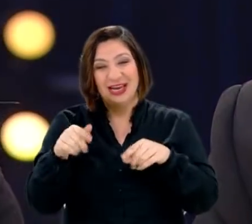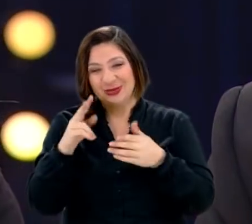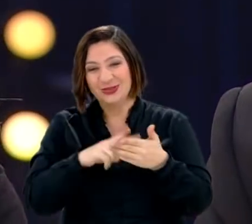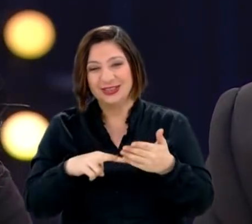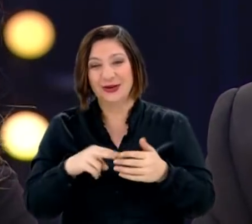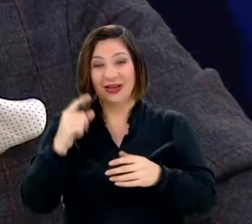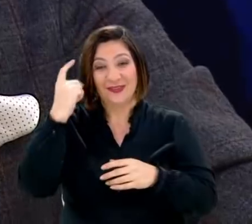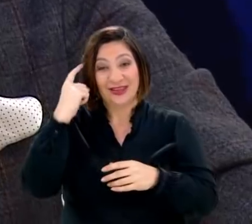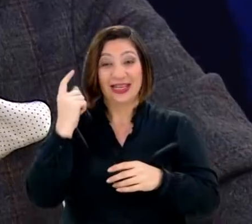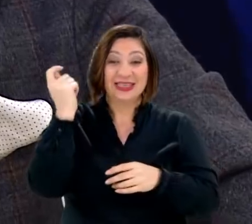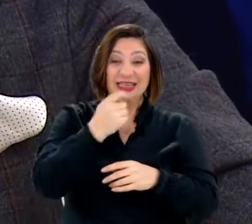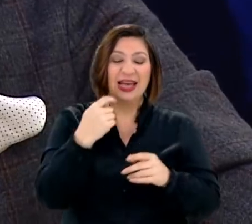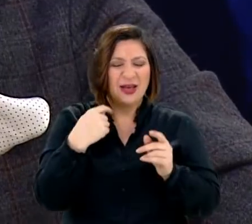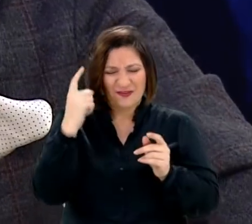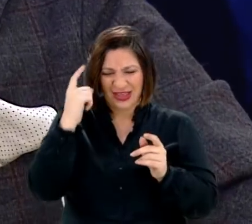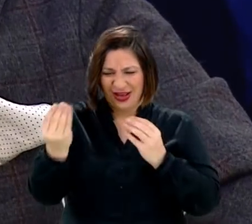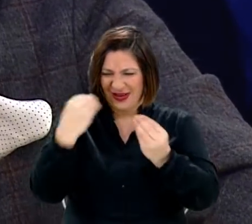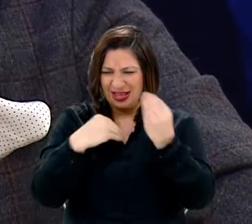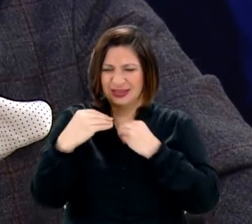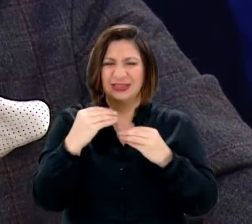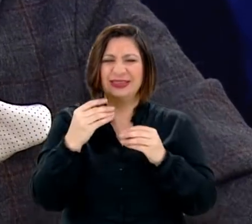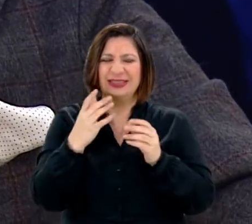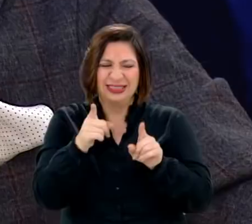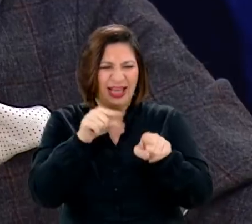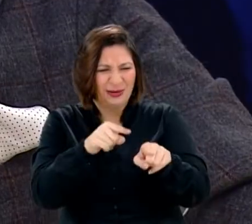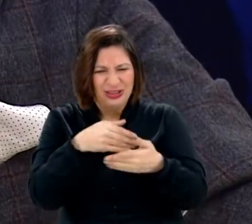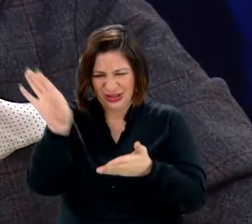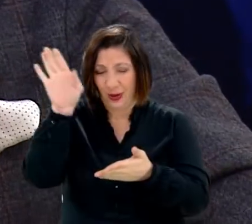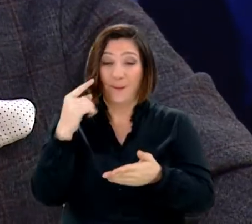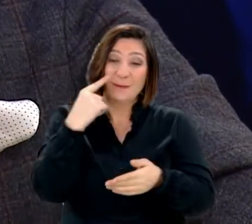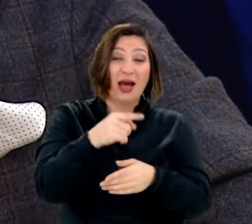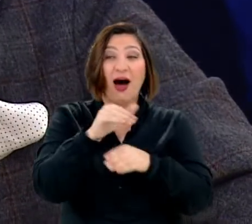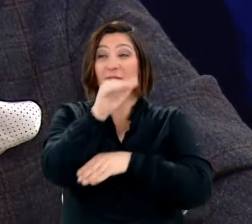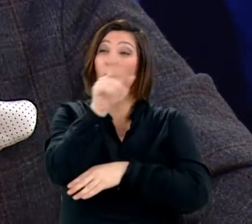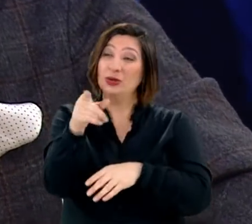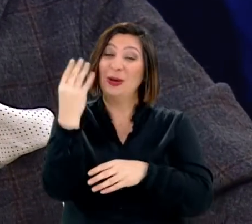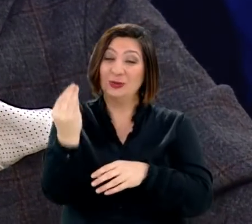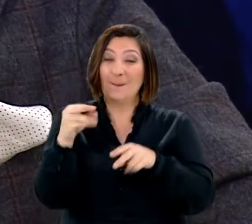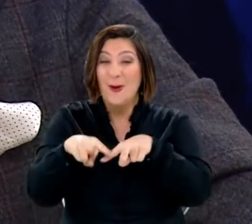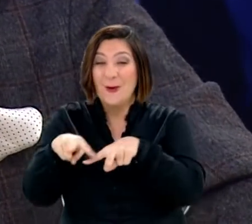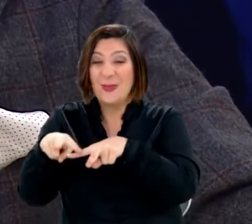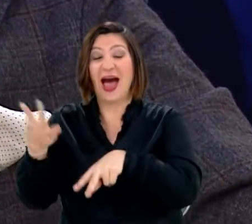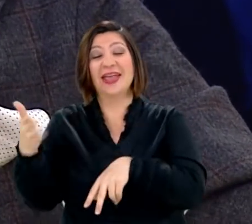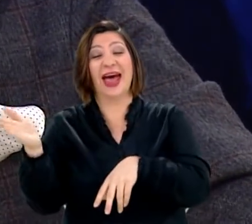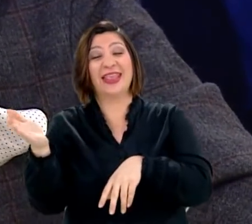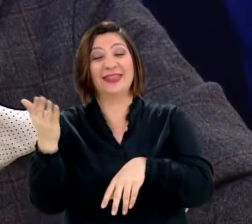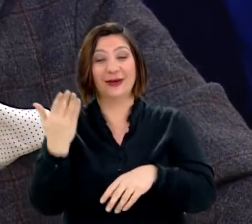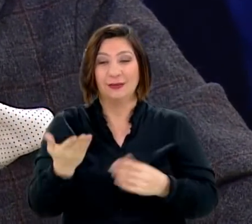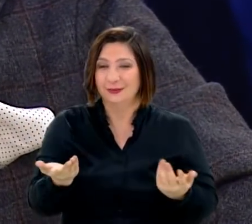Bu arada fikir beyanlarına tahammülsüz pampalar. Siz bir takipten çıksanıza. Bakın o zaman hayat size güzel. Hadi canım hadi